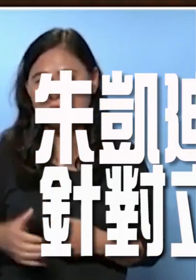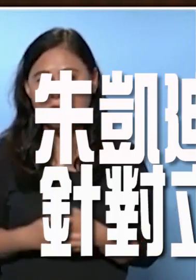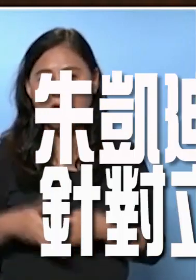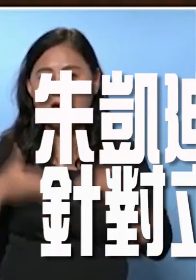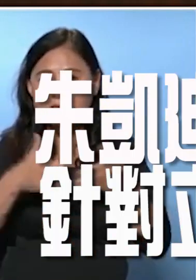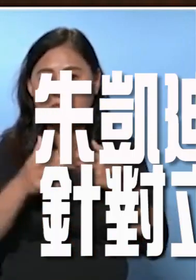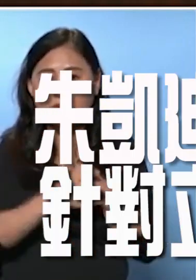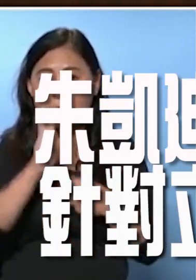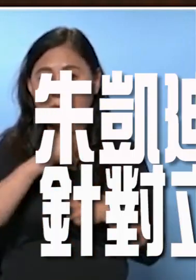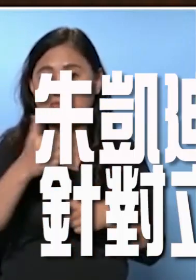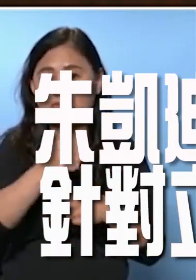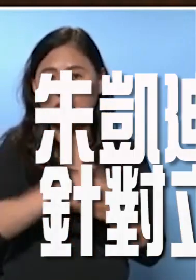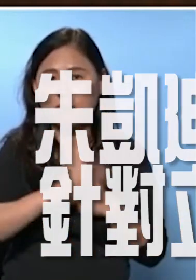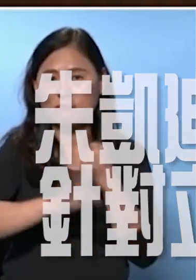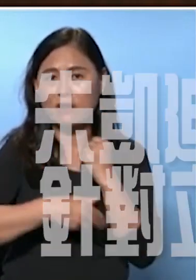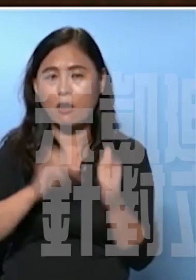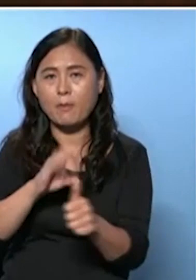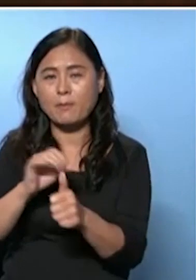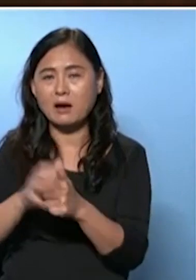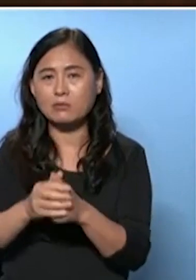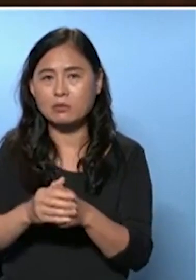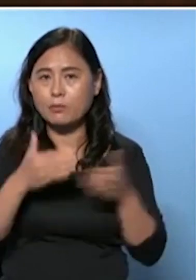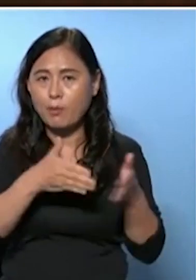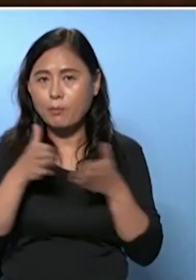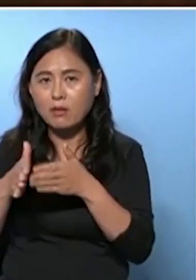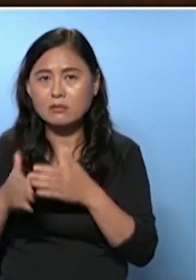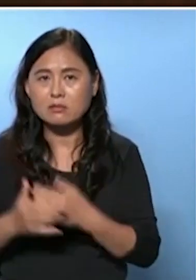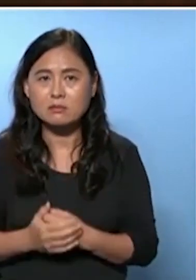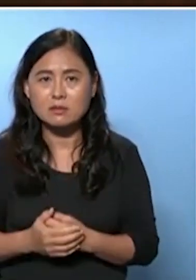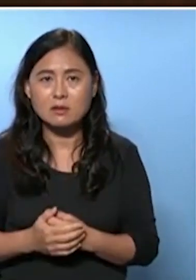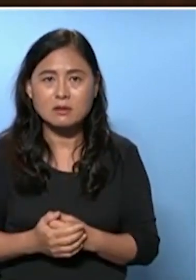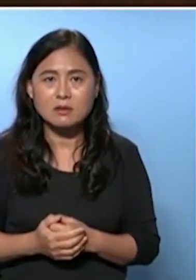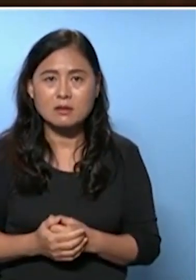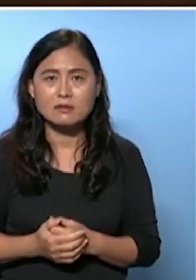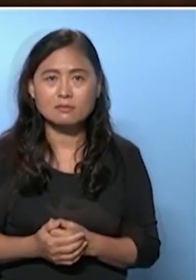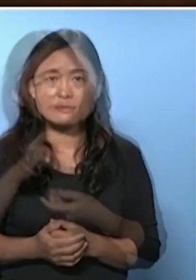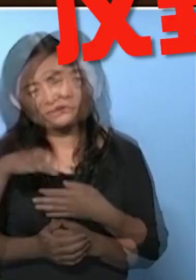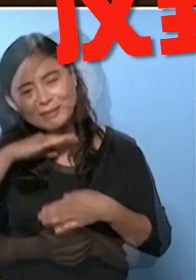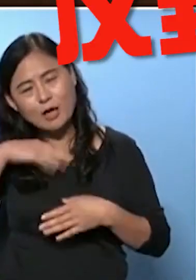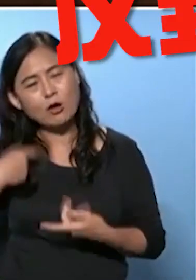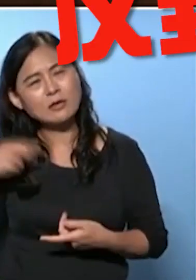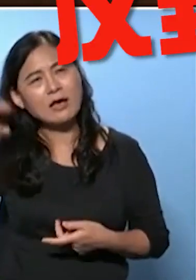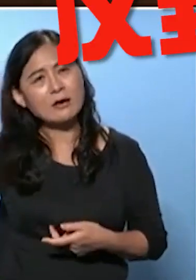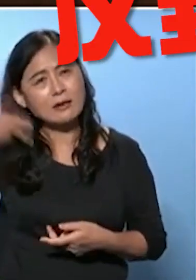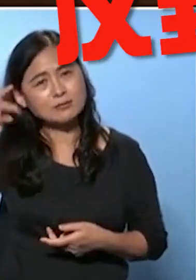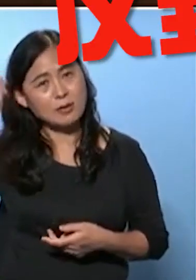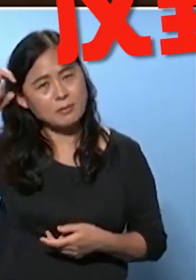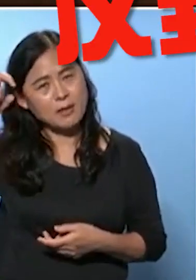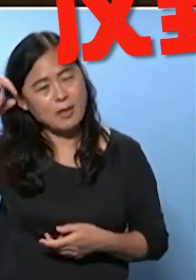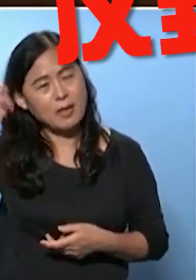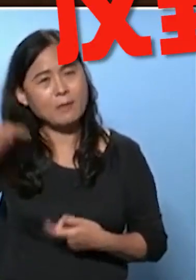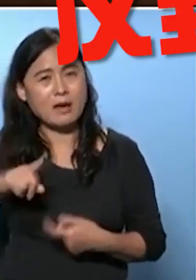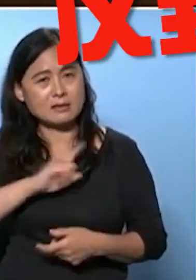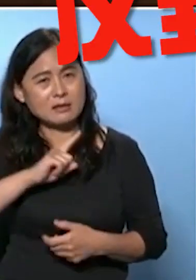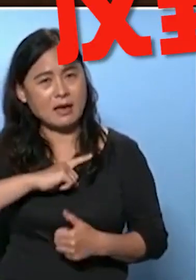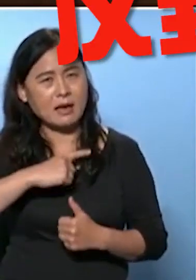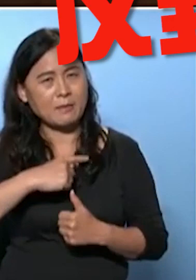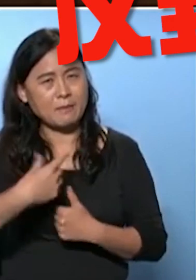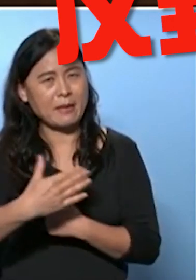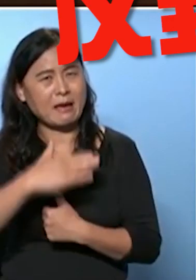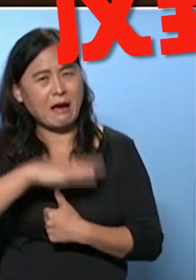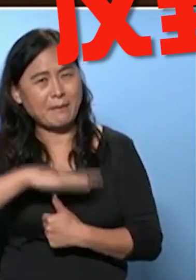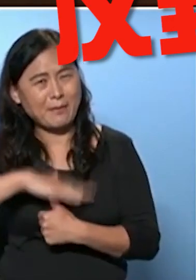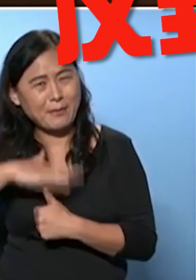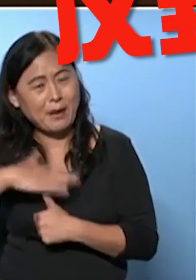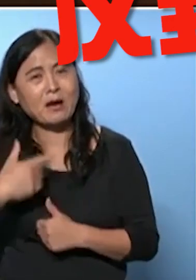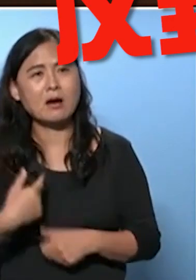對秘書長同埋法律顧問咧，好明顯咧，就係佢哋嗰啲經常妄想被迫害症，